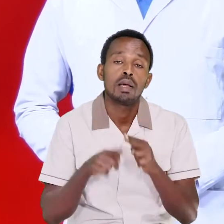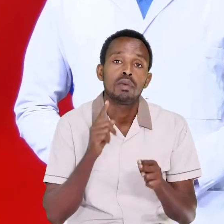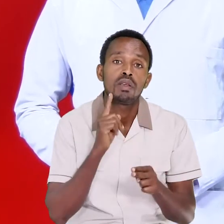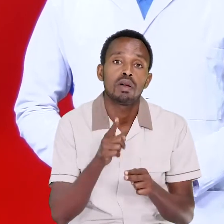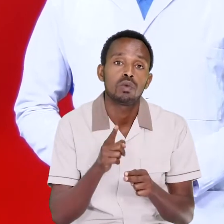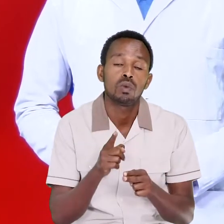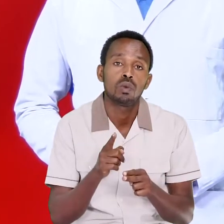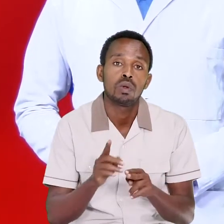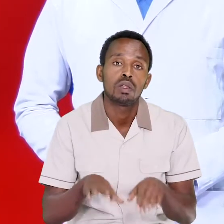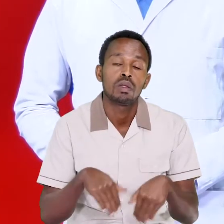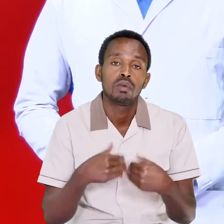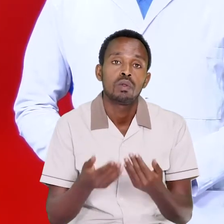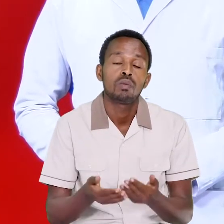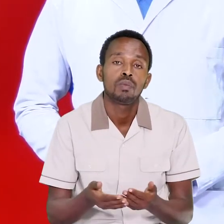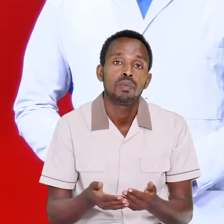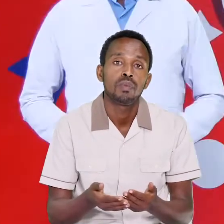Kan isinii dhiyaatu